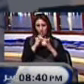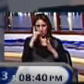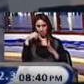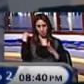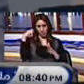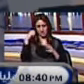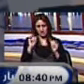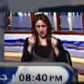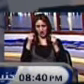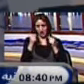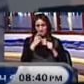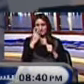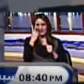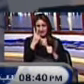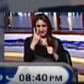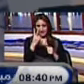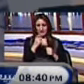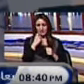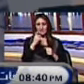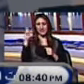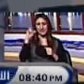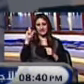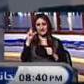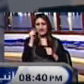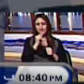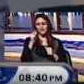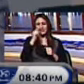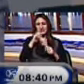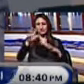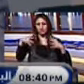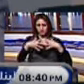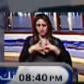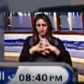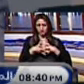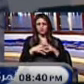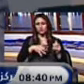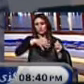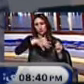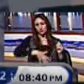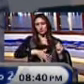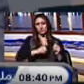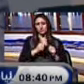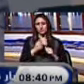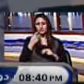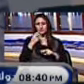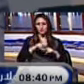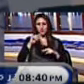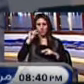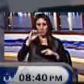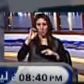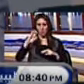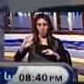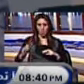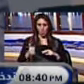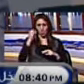الكهرباء. الفقره الثانيه الإسلام دين لم الشمل، هيكون معانا الشيخ الجليل دكتور حسام الدين فرفور